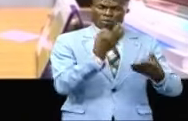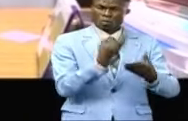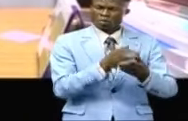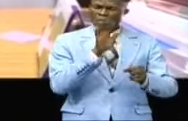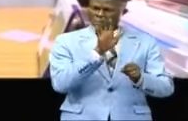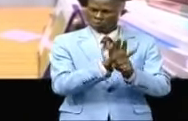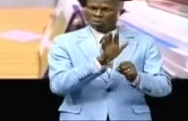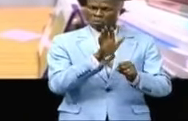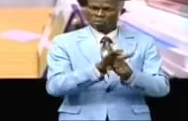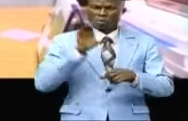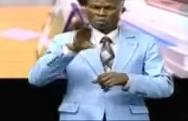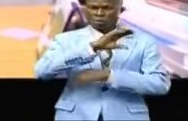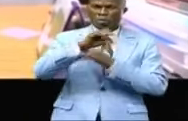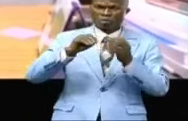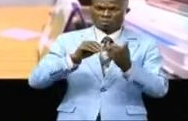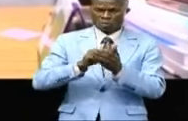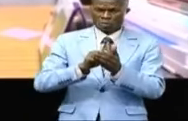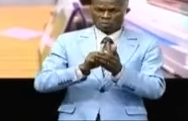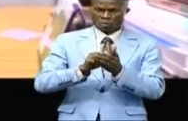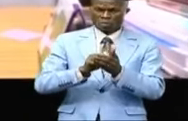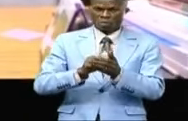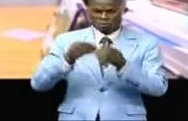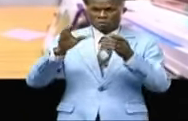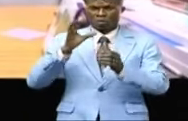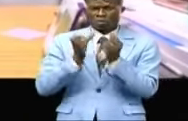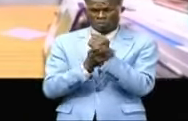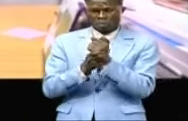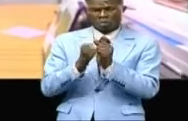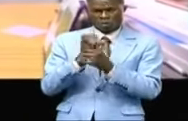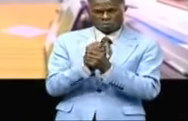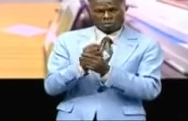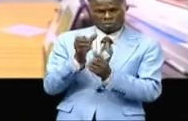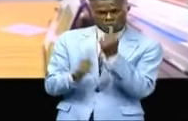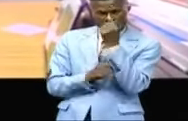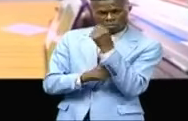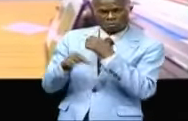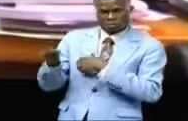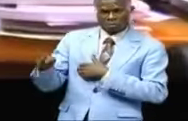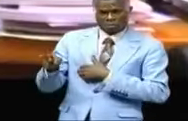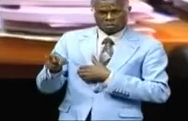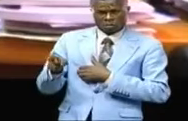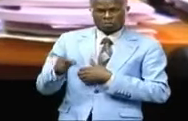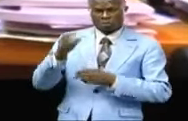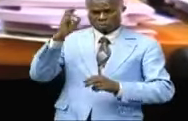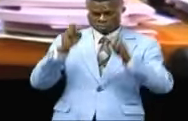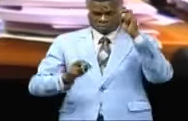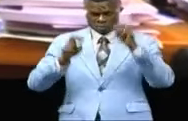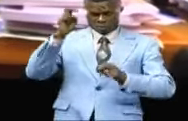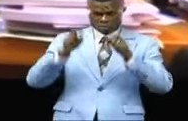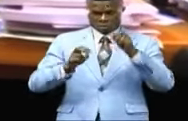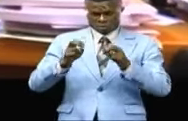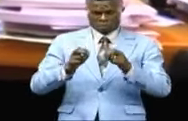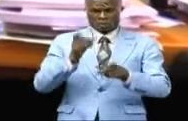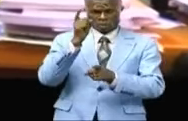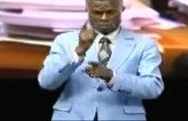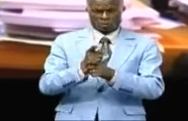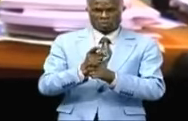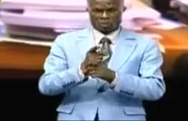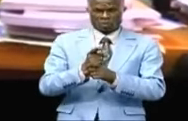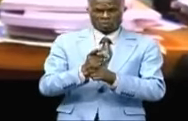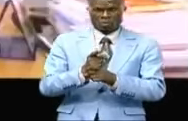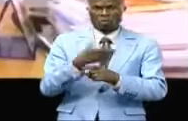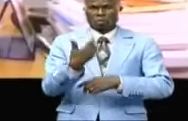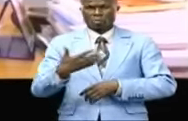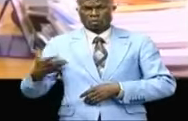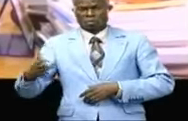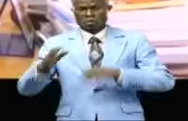importants de la banque sont indûment détenus par des tiers. En outre, un inventaire physique exhaustif du